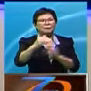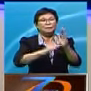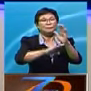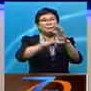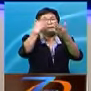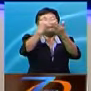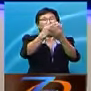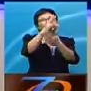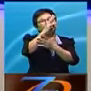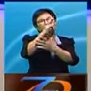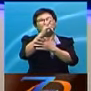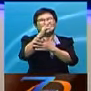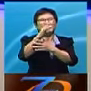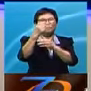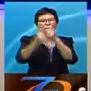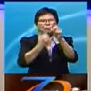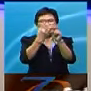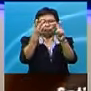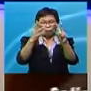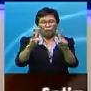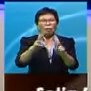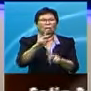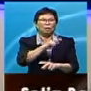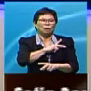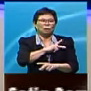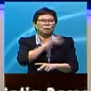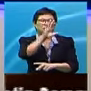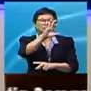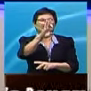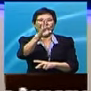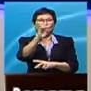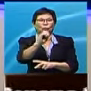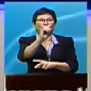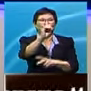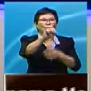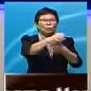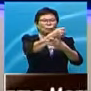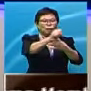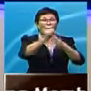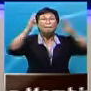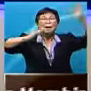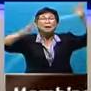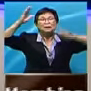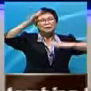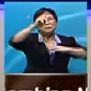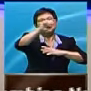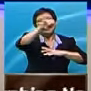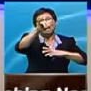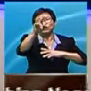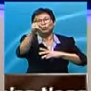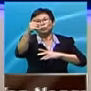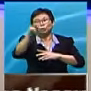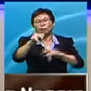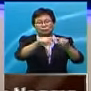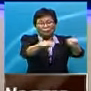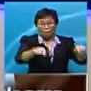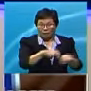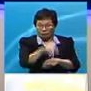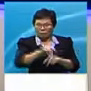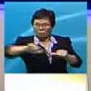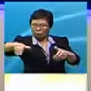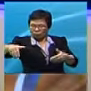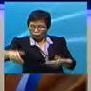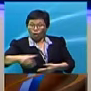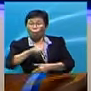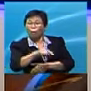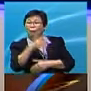mata menjelang akhir 2016. Menurut Ketua Pegawai Eksekutif Bursa Malaysia, Datuk Seri Tajuddin Atan, platform ini